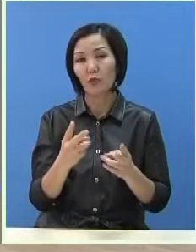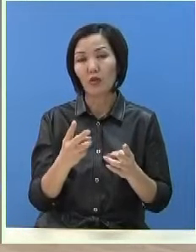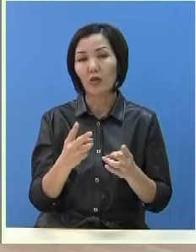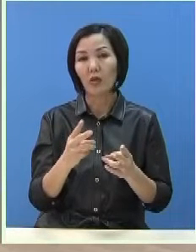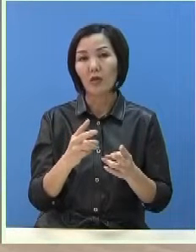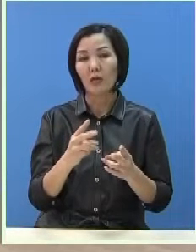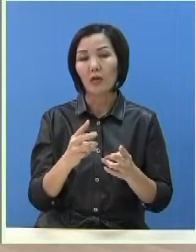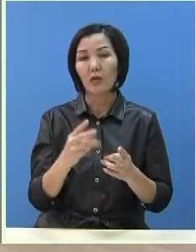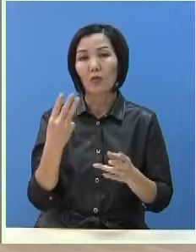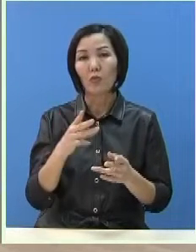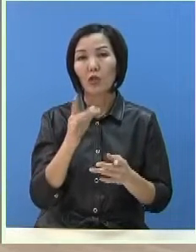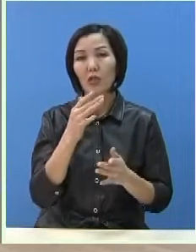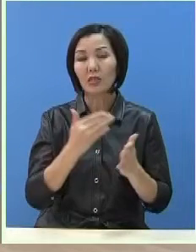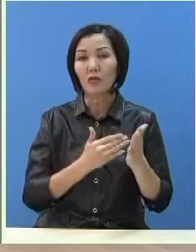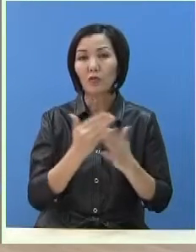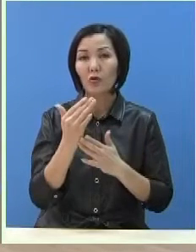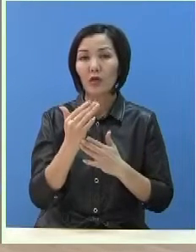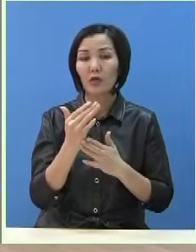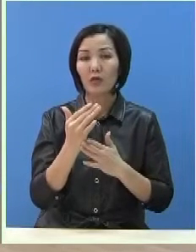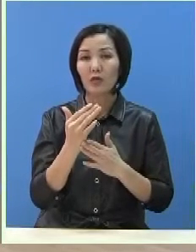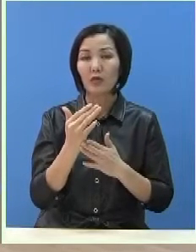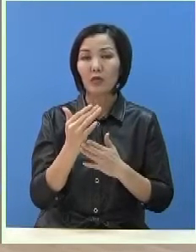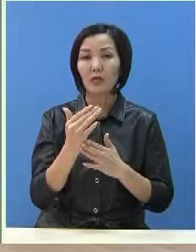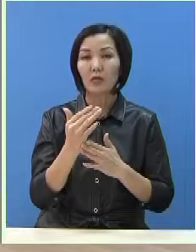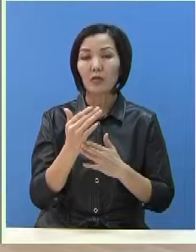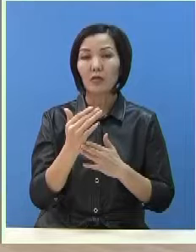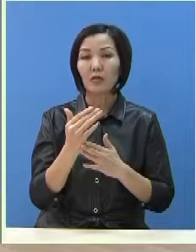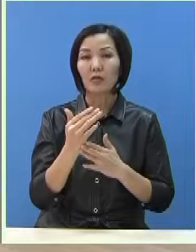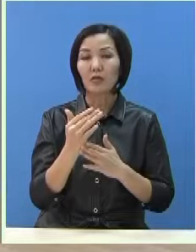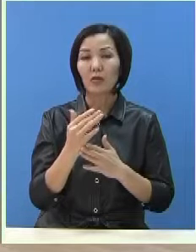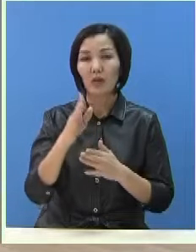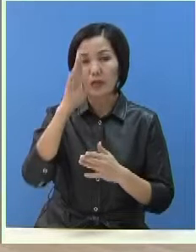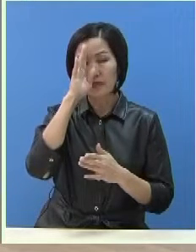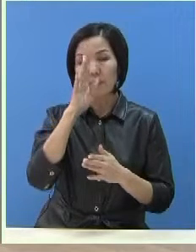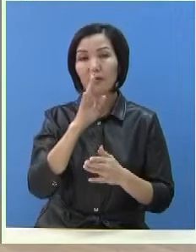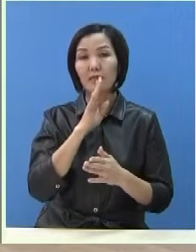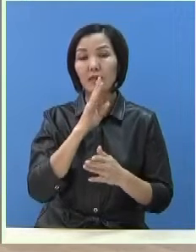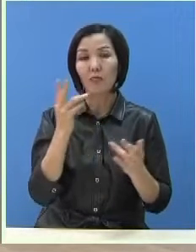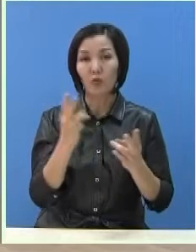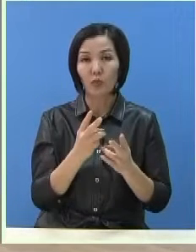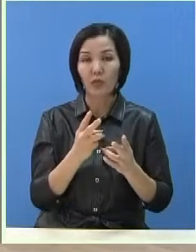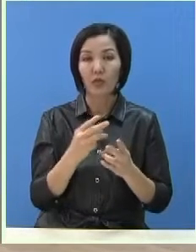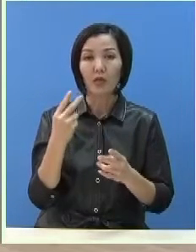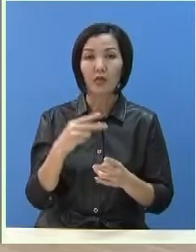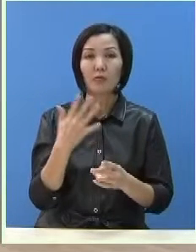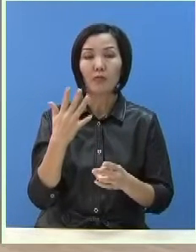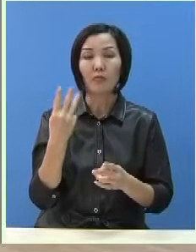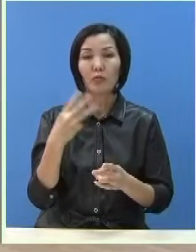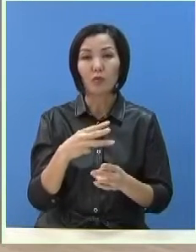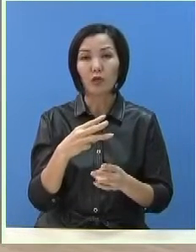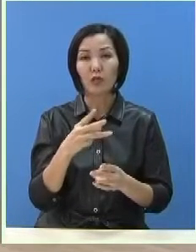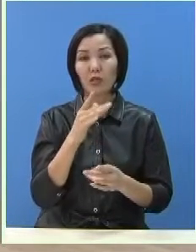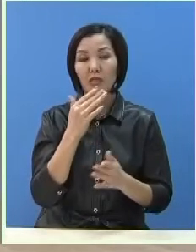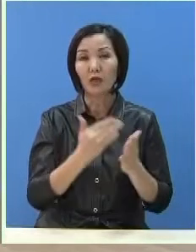сенаттың депутаты болу үшін 30 жастан, мәжілістің депутаты болу үшін 25 жастан асқан азаматтар болу керек. Енді ол 25-30